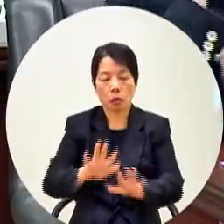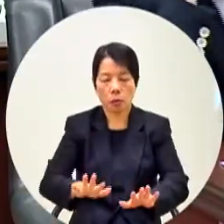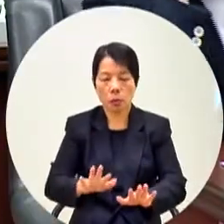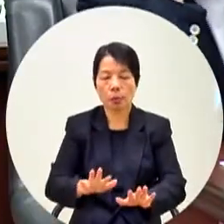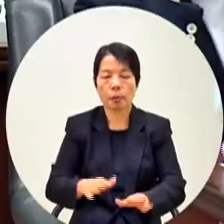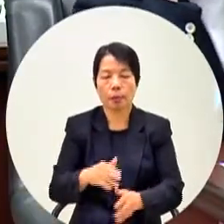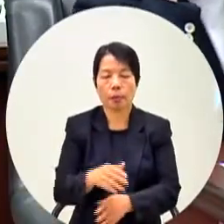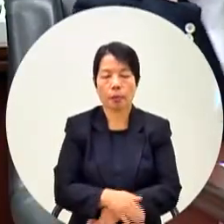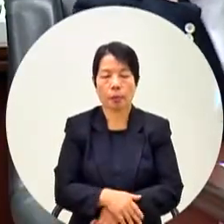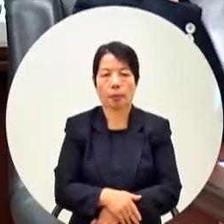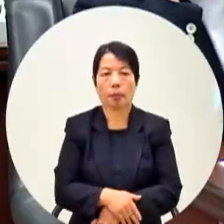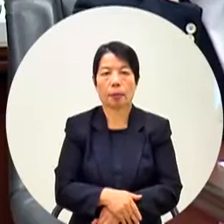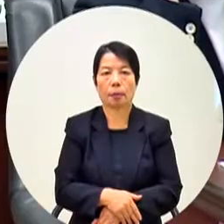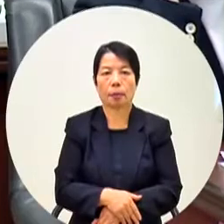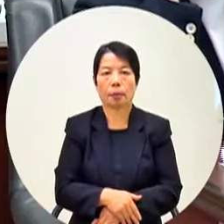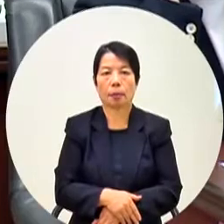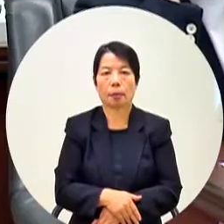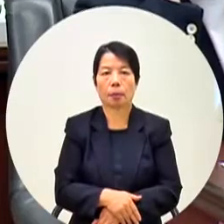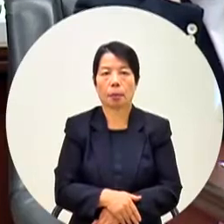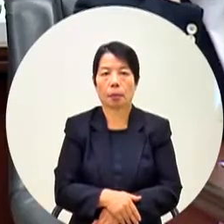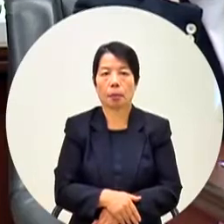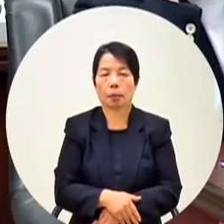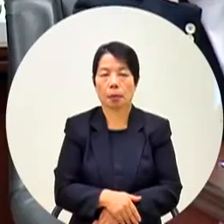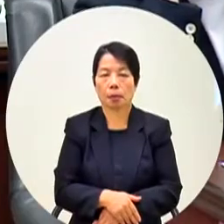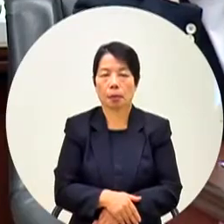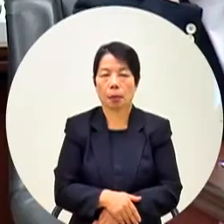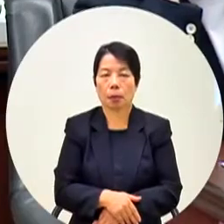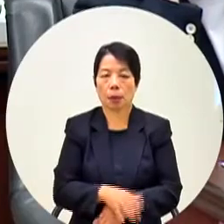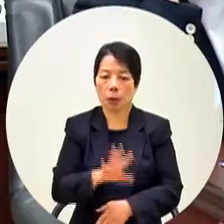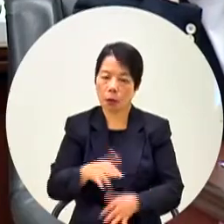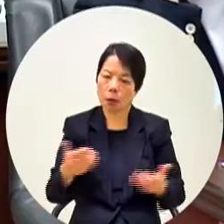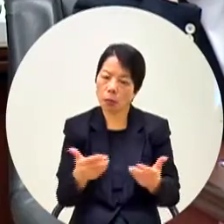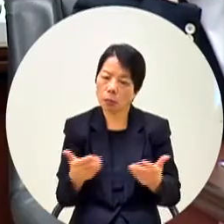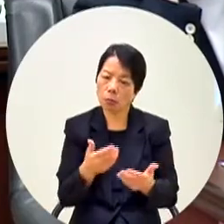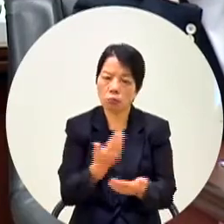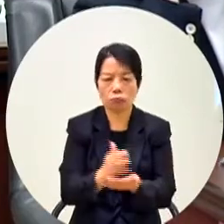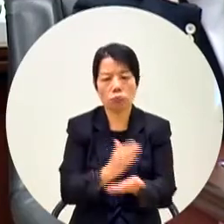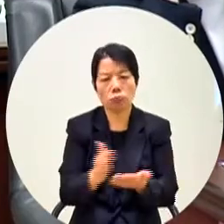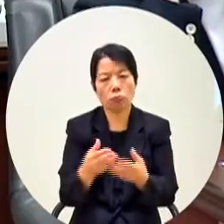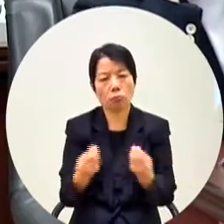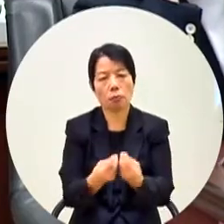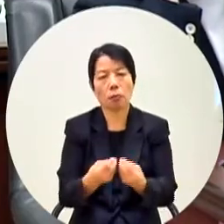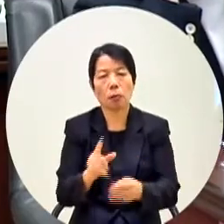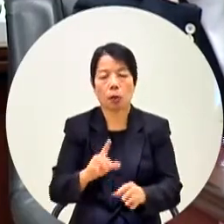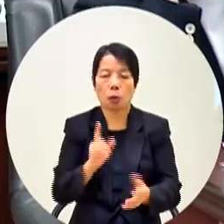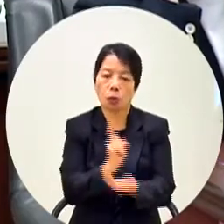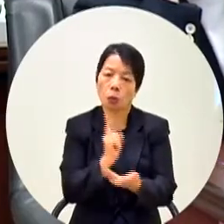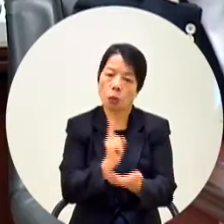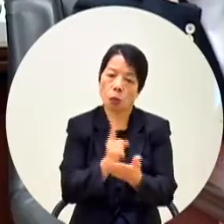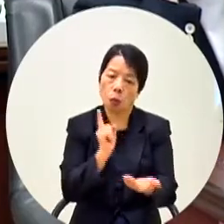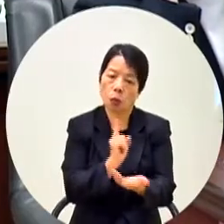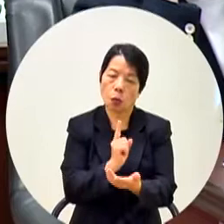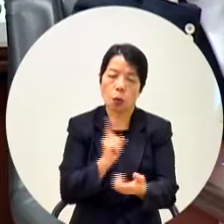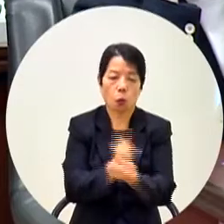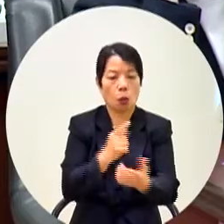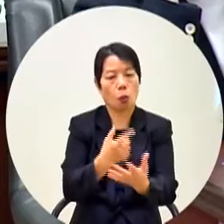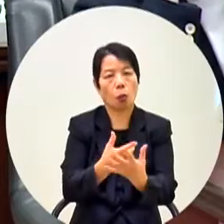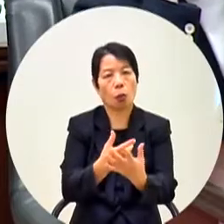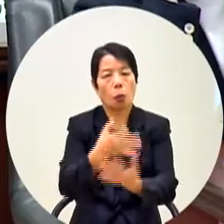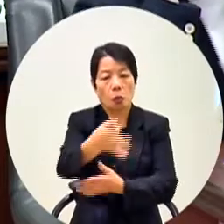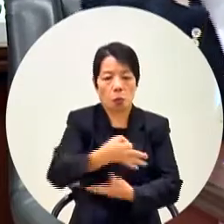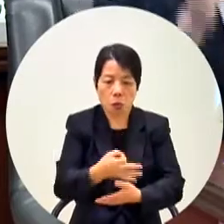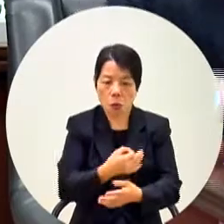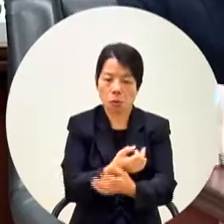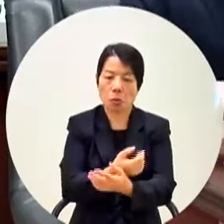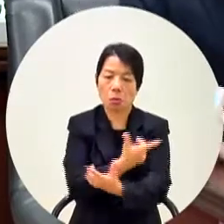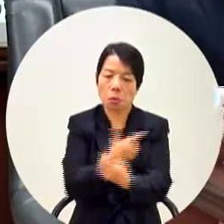就是讲，咱即个问题要怎解决？收费不合理的问题要怎解决？咱市长遮